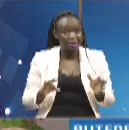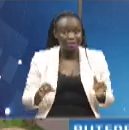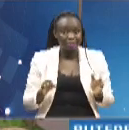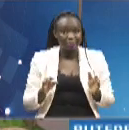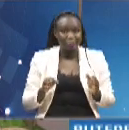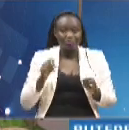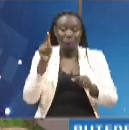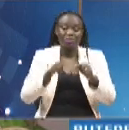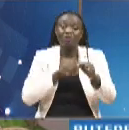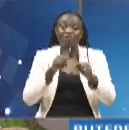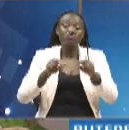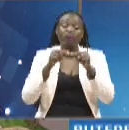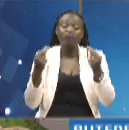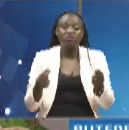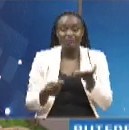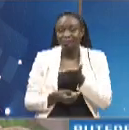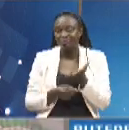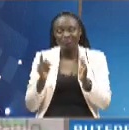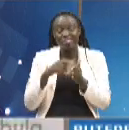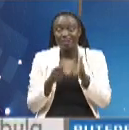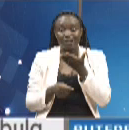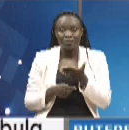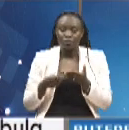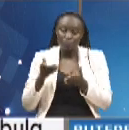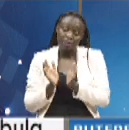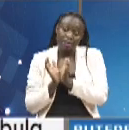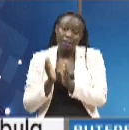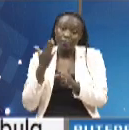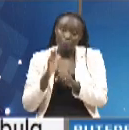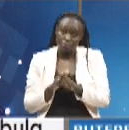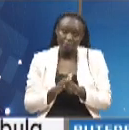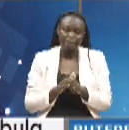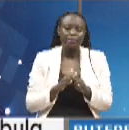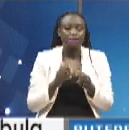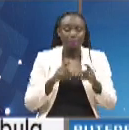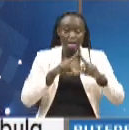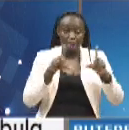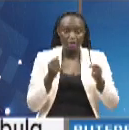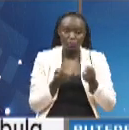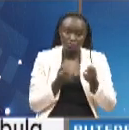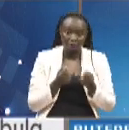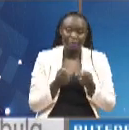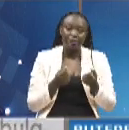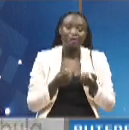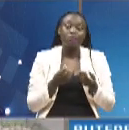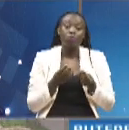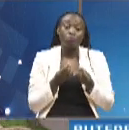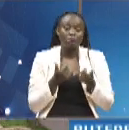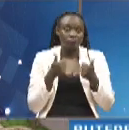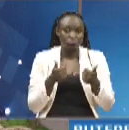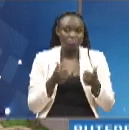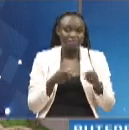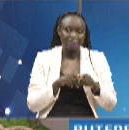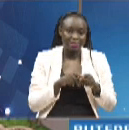tujja kukusazaamu, kakati era ne beeyama tebajja kukola quality, ate n'ennamba bano gye